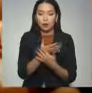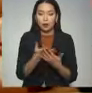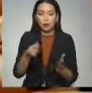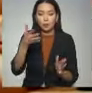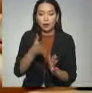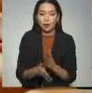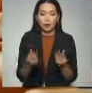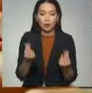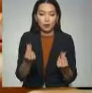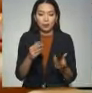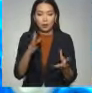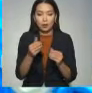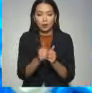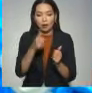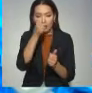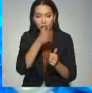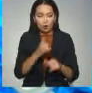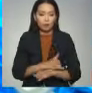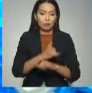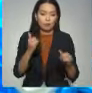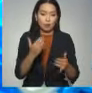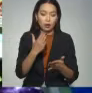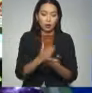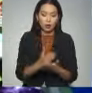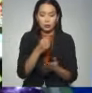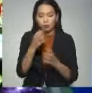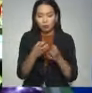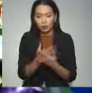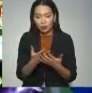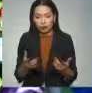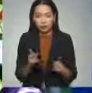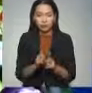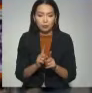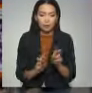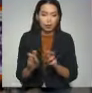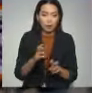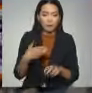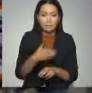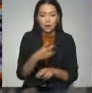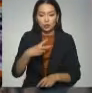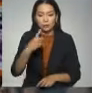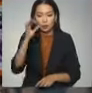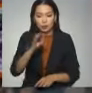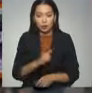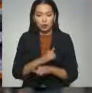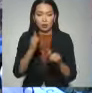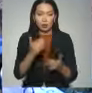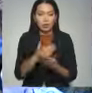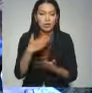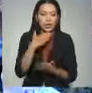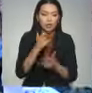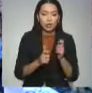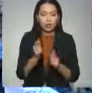жұмсалатын қаржының үлесі жыл сайын артып келеді. Жыл басынан бері жемістер мен көкөністер 7, балық 21% өскен. Ет пен